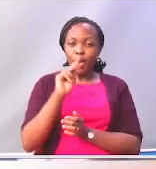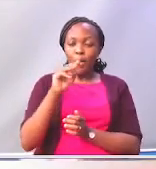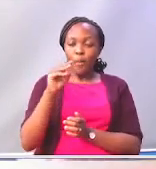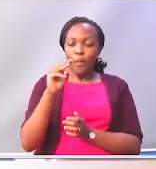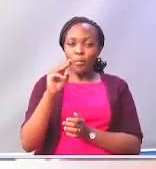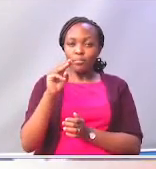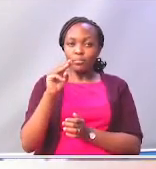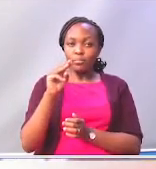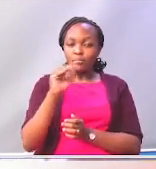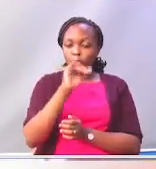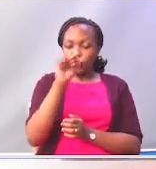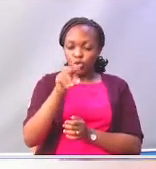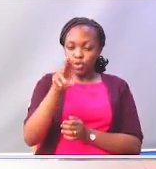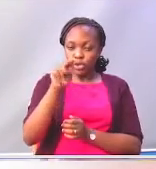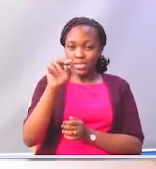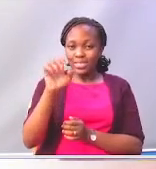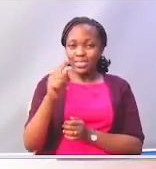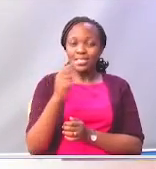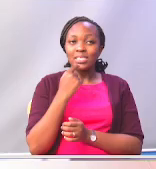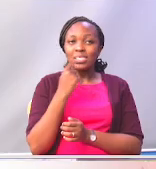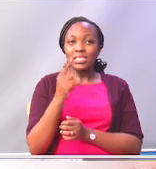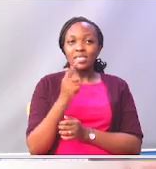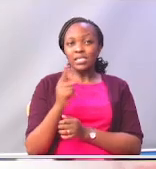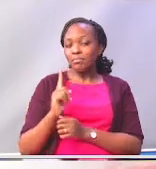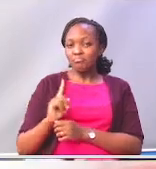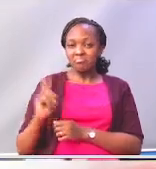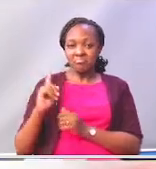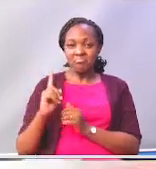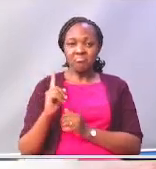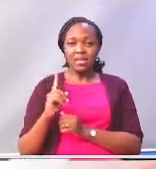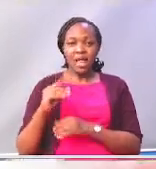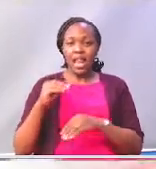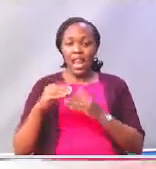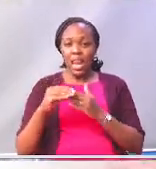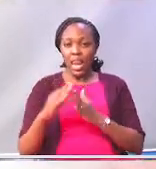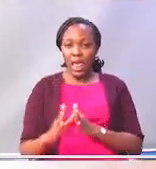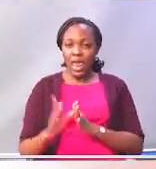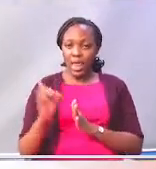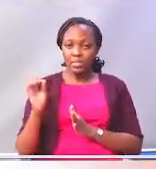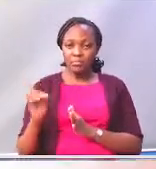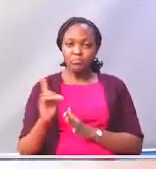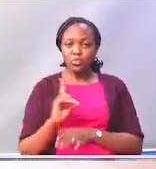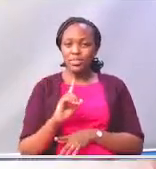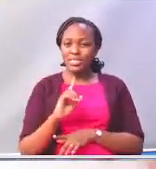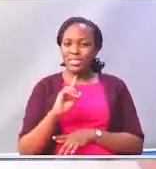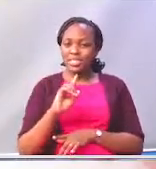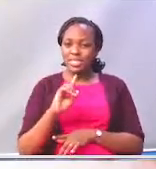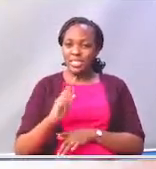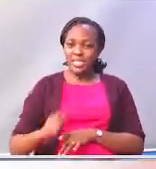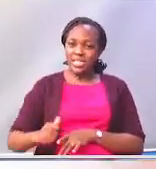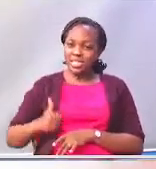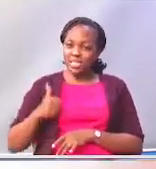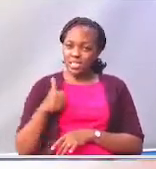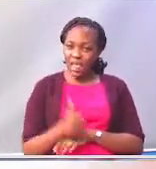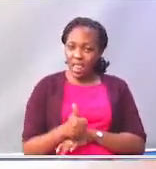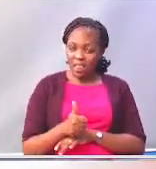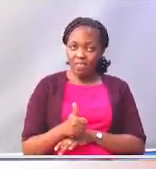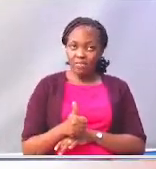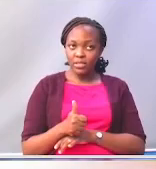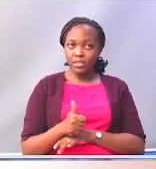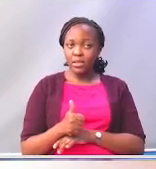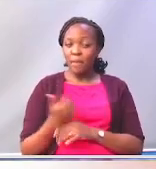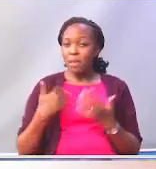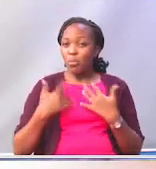leaders, saying they are selfish leaders only concerned about power sharing deals. Wale jamaa ambao